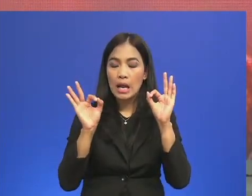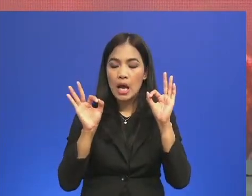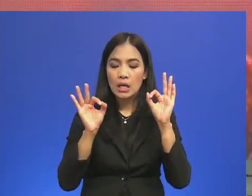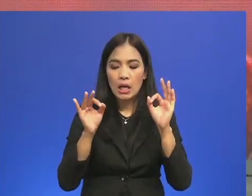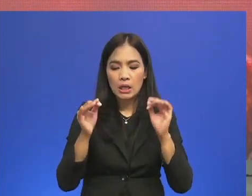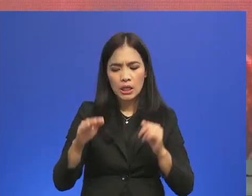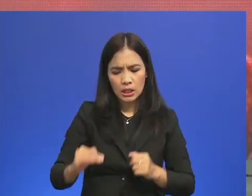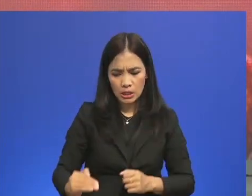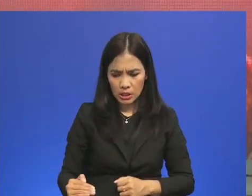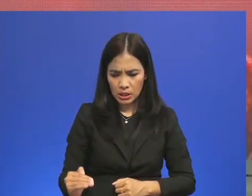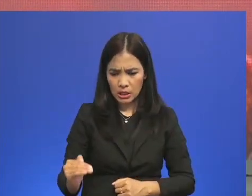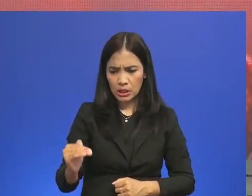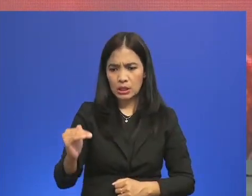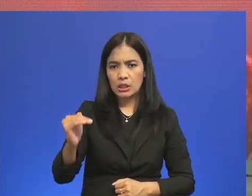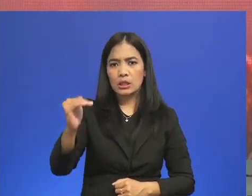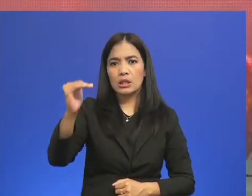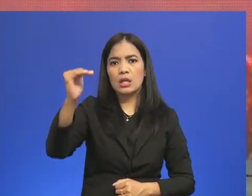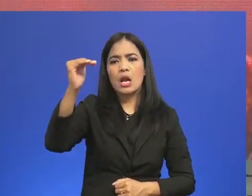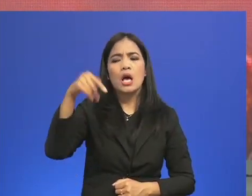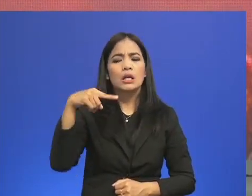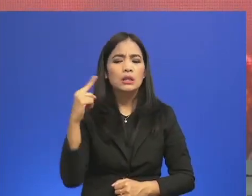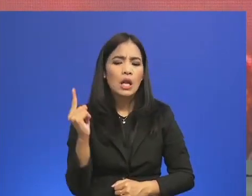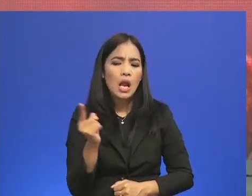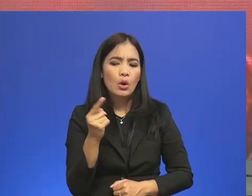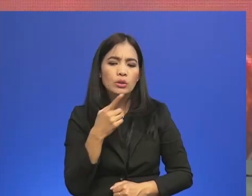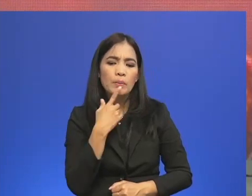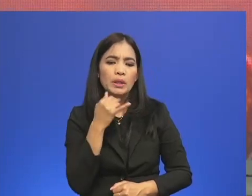dari kecil, dari muda selalu dibuli,